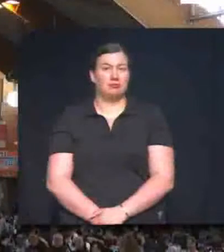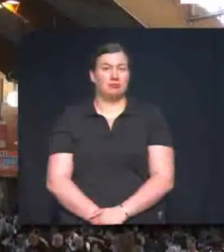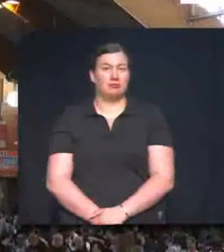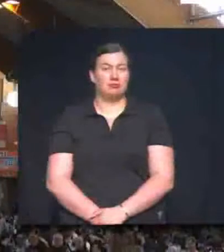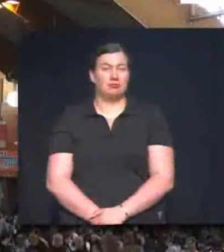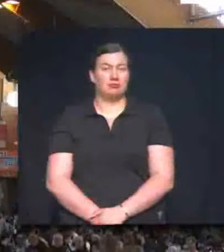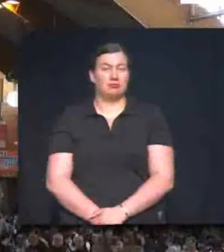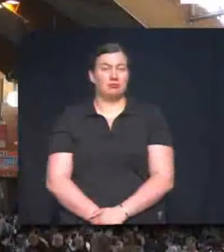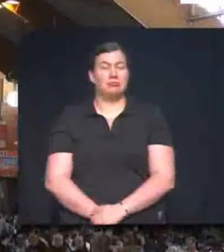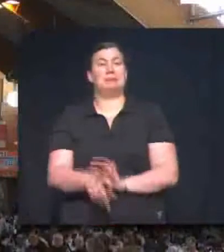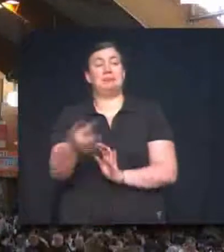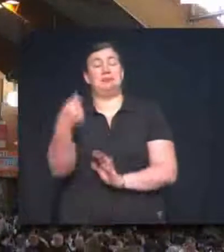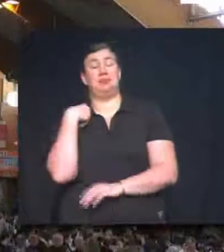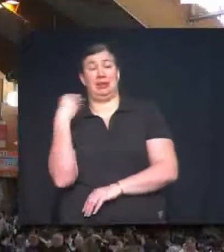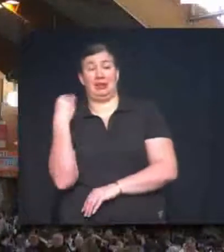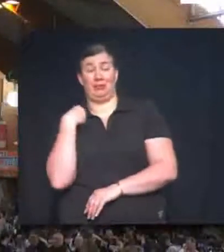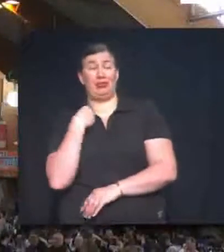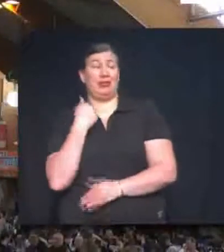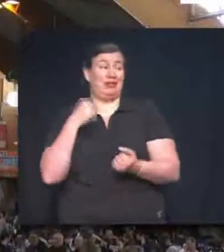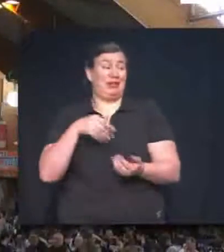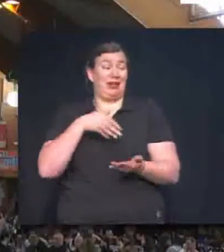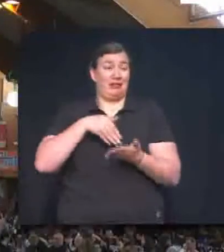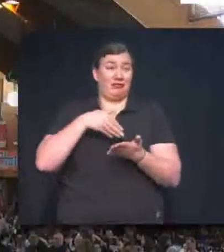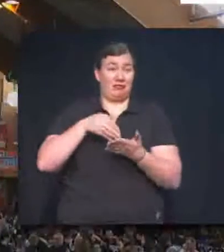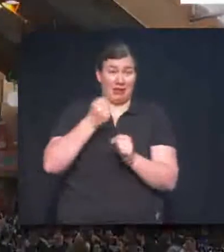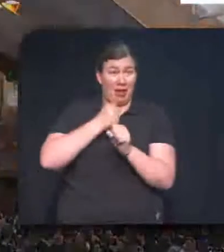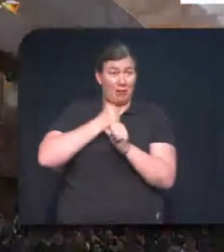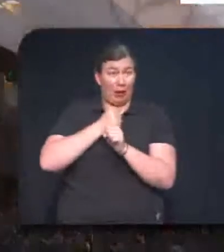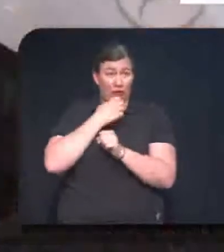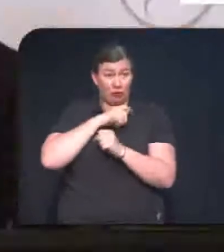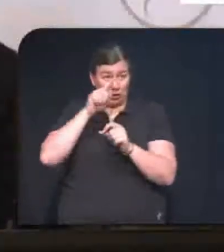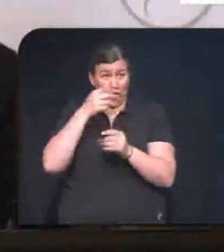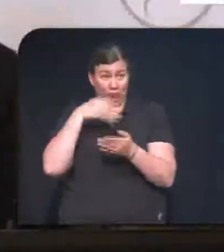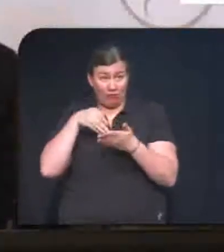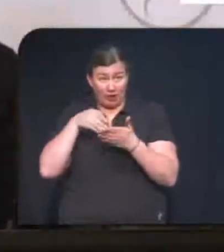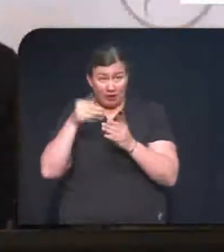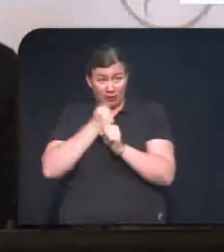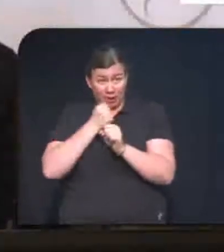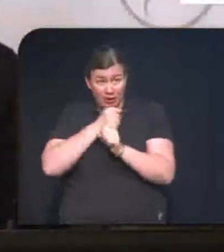also mir wurde gesagt wir können weitermachen wollt ihr das auch